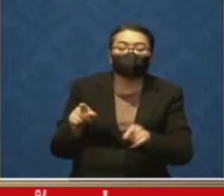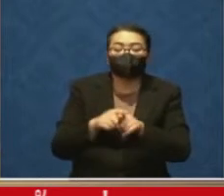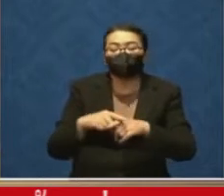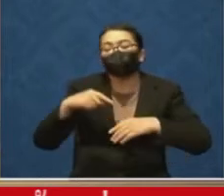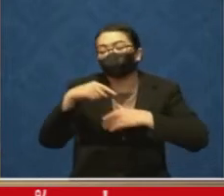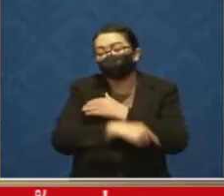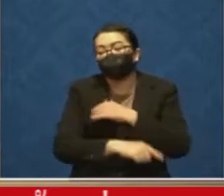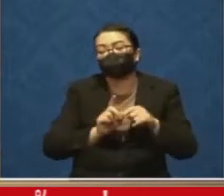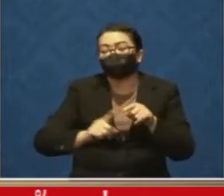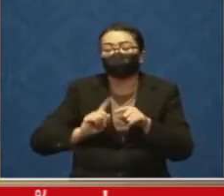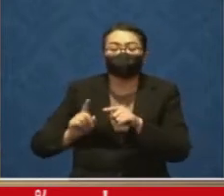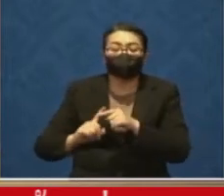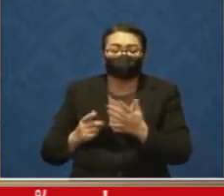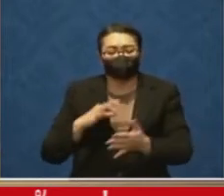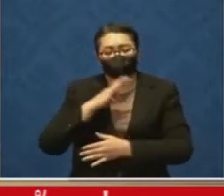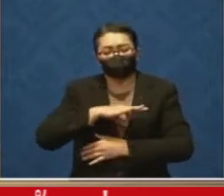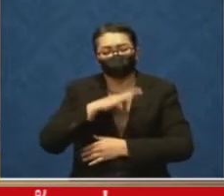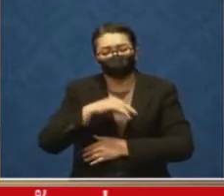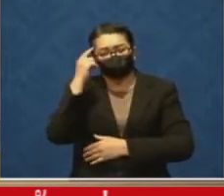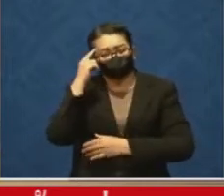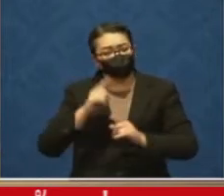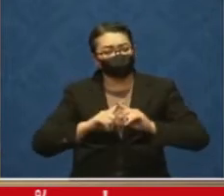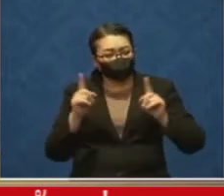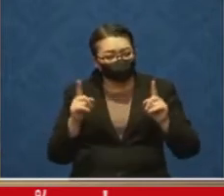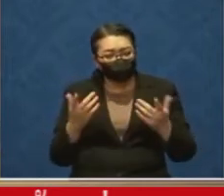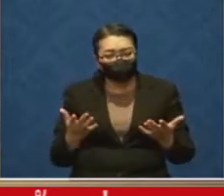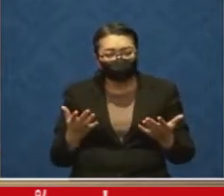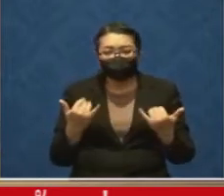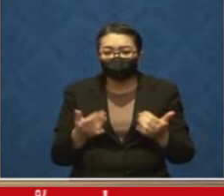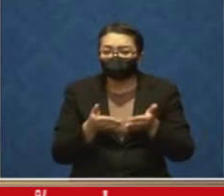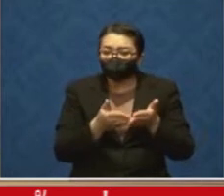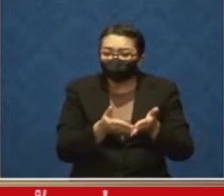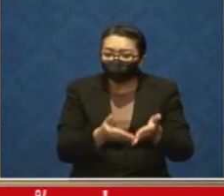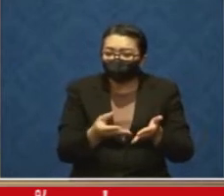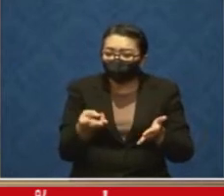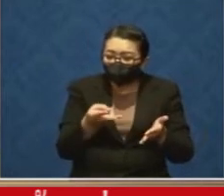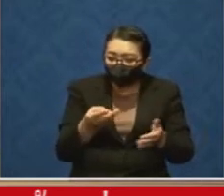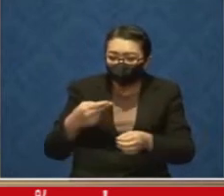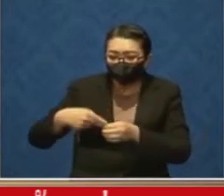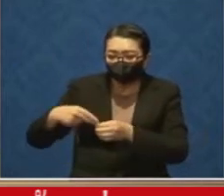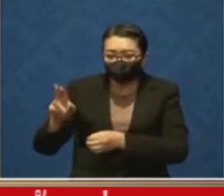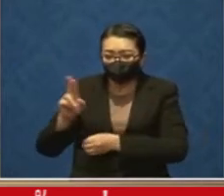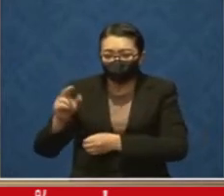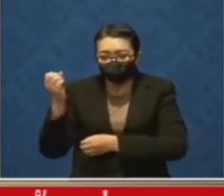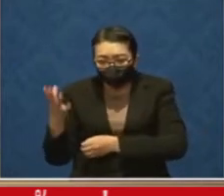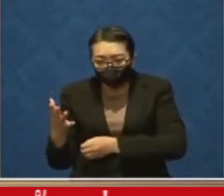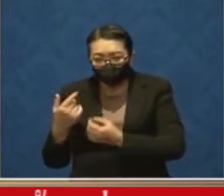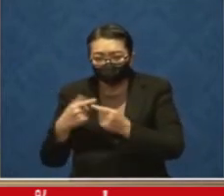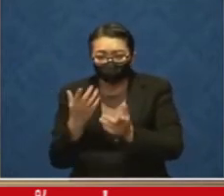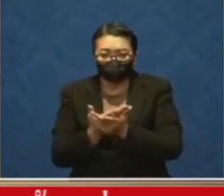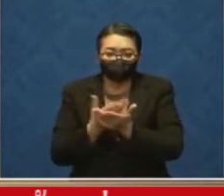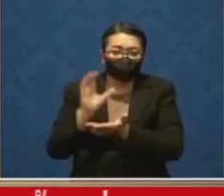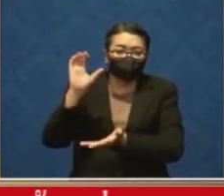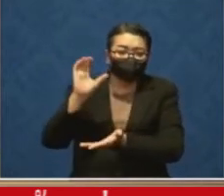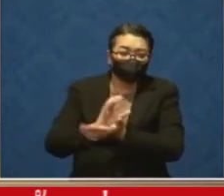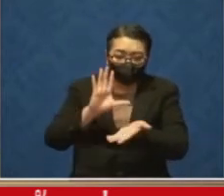iment ซึ่งมันผิวิสัยนะครับเหลือว่งน้อย น้มกับใช้เยอะ แต่วามเงินง